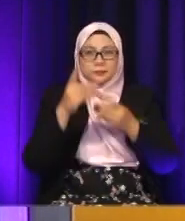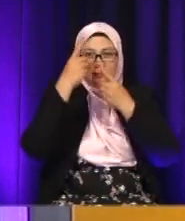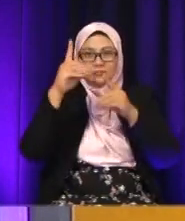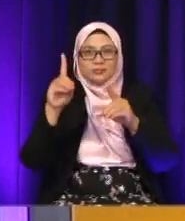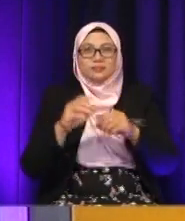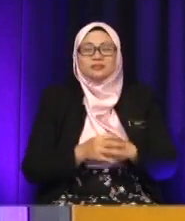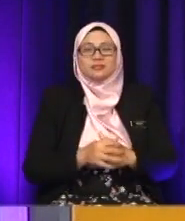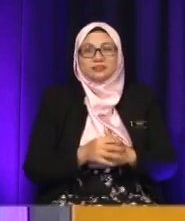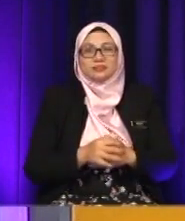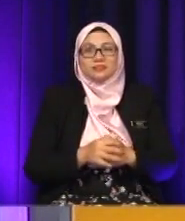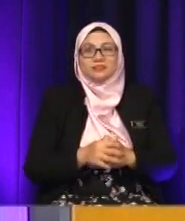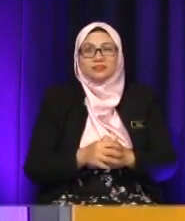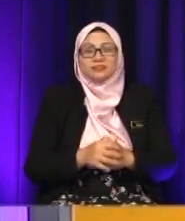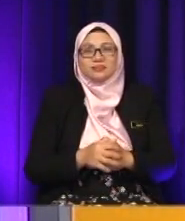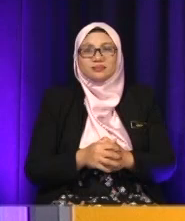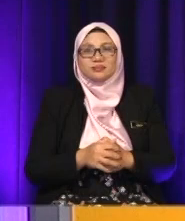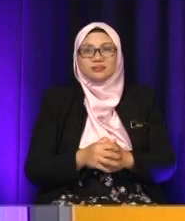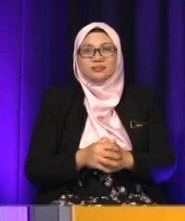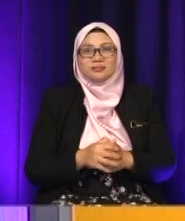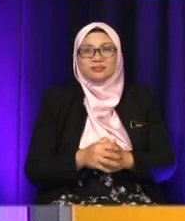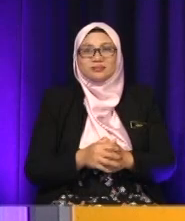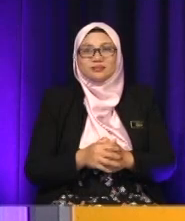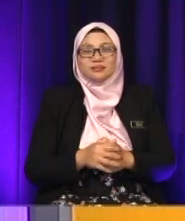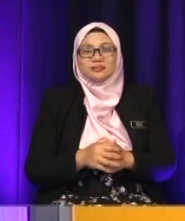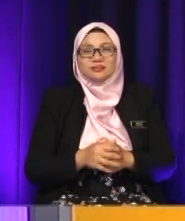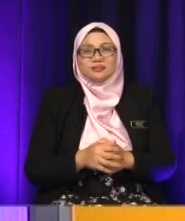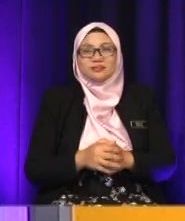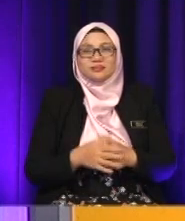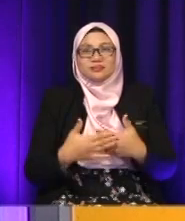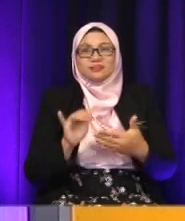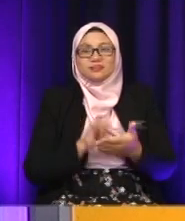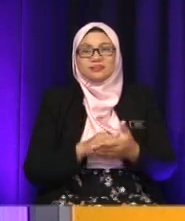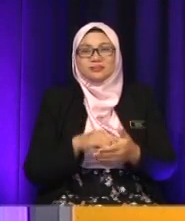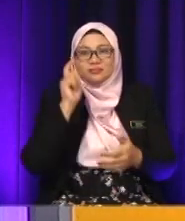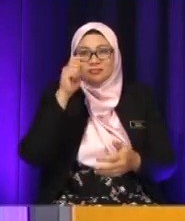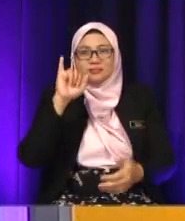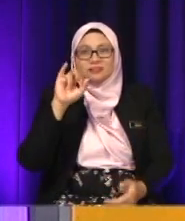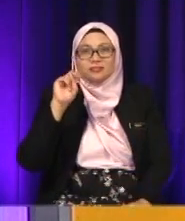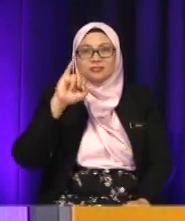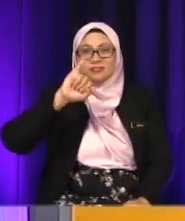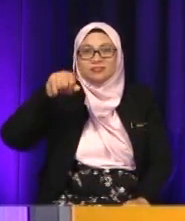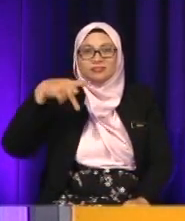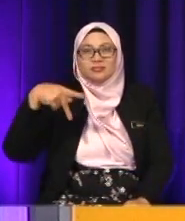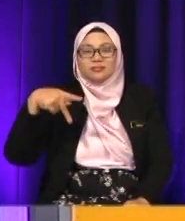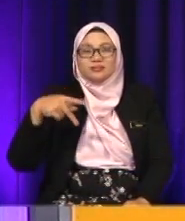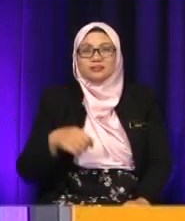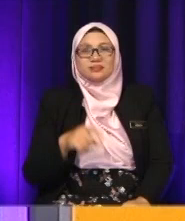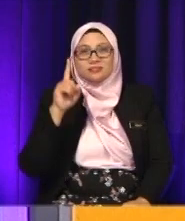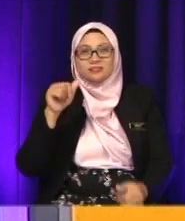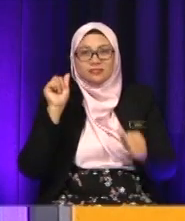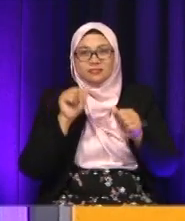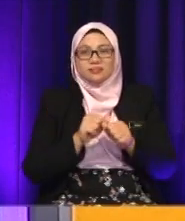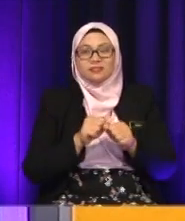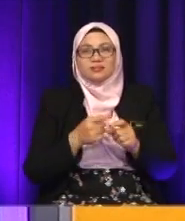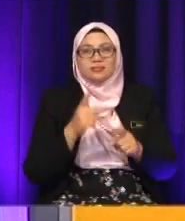berikutnya kemudian Oke kemudian kita tengok injak Halo ini semua daripada bawah